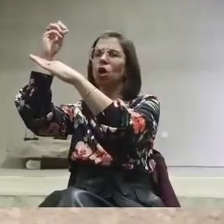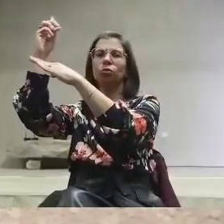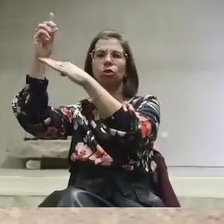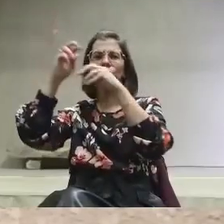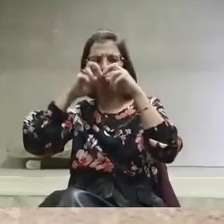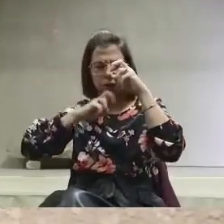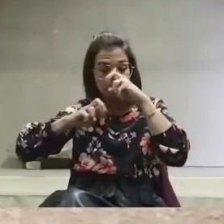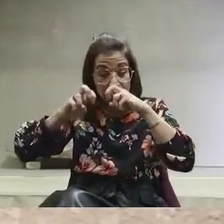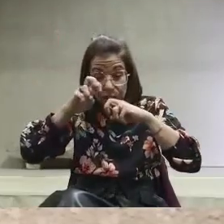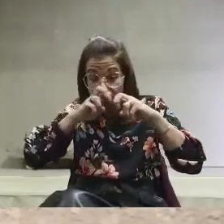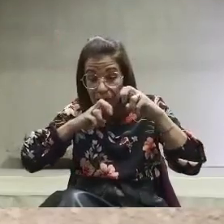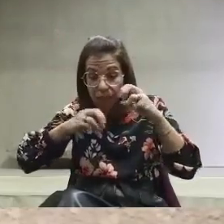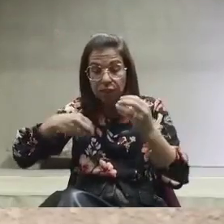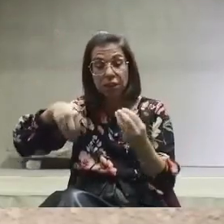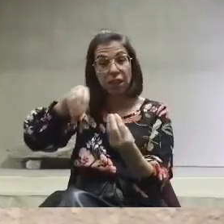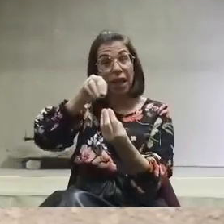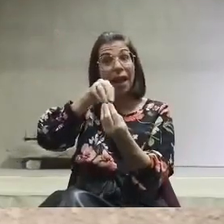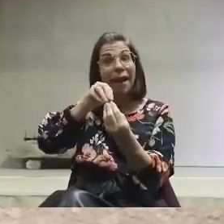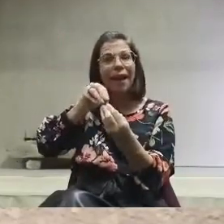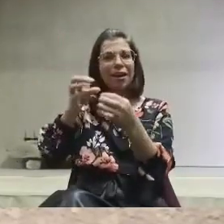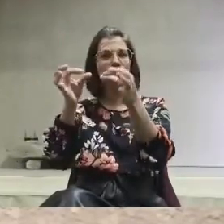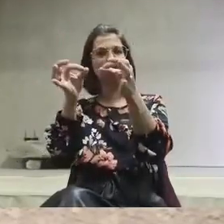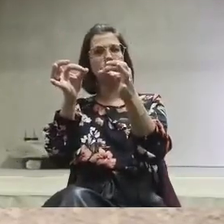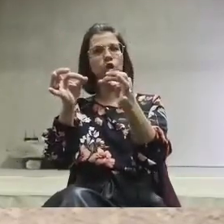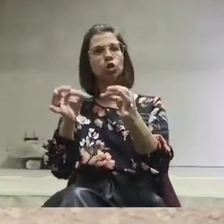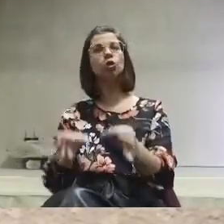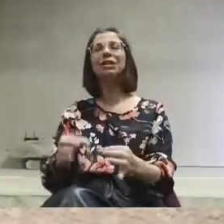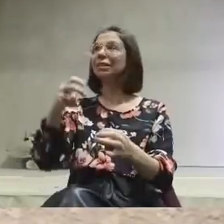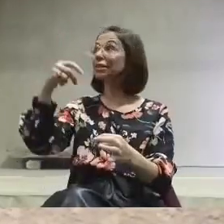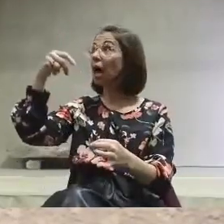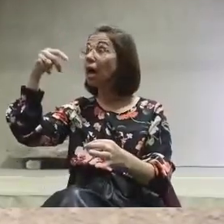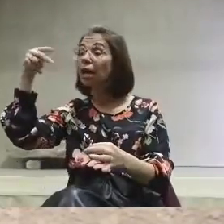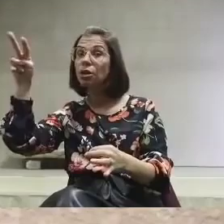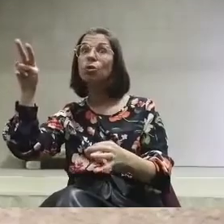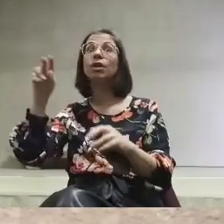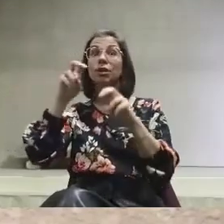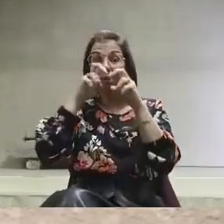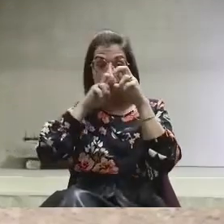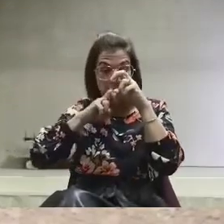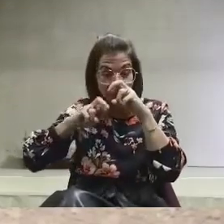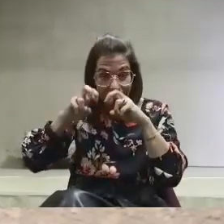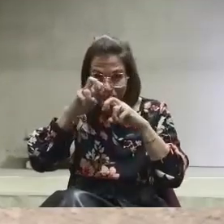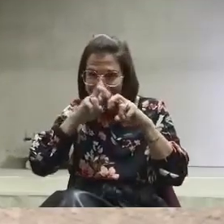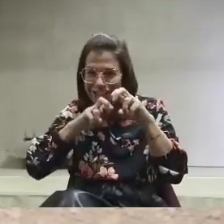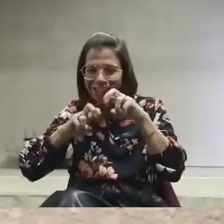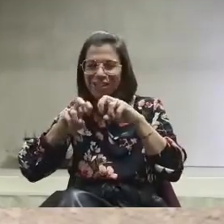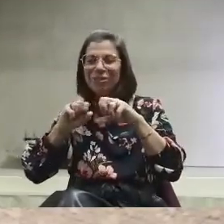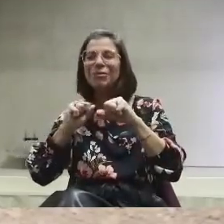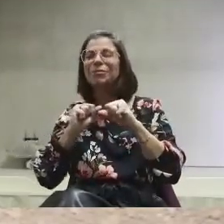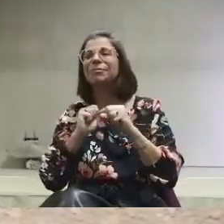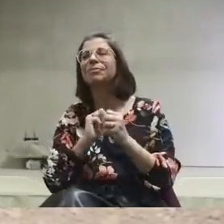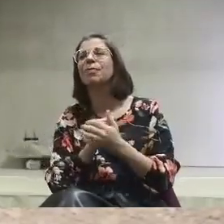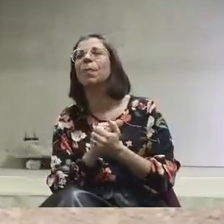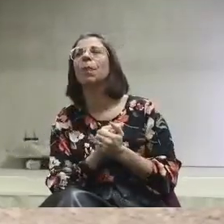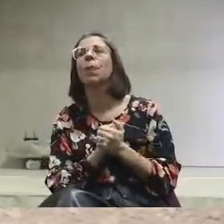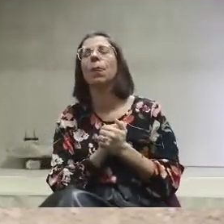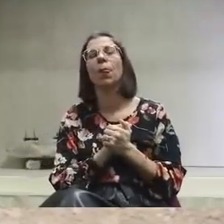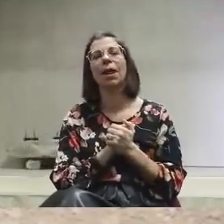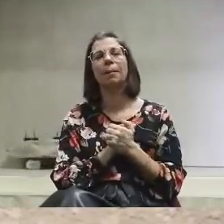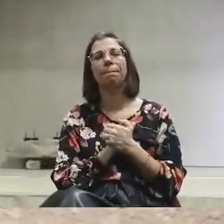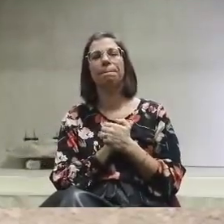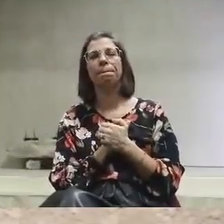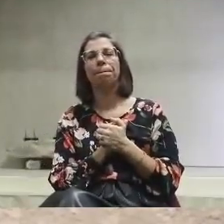yeux. Et voyez, sa justice, c'est merveilleux de savoir, sa justice qui consiste, entre